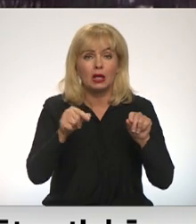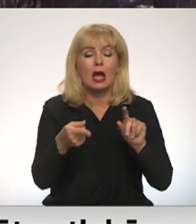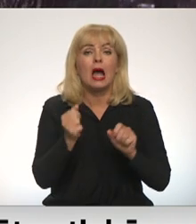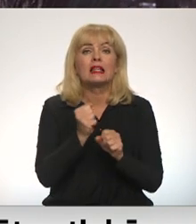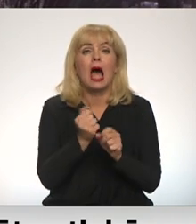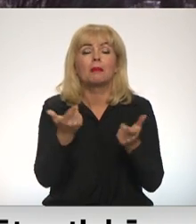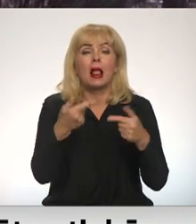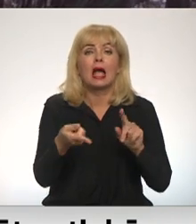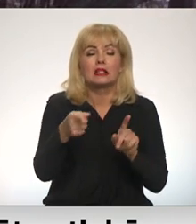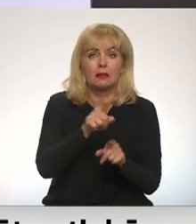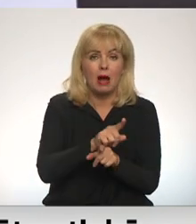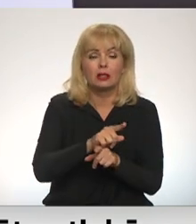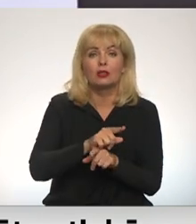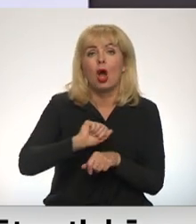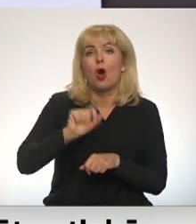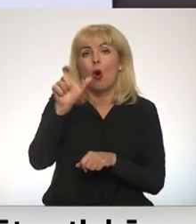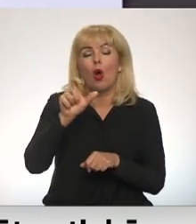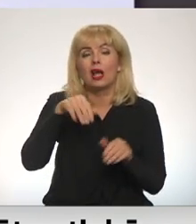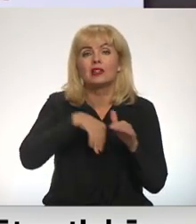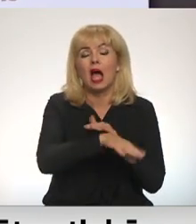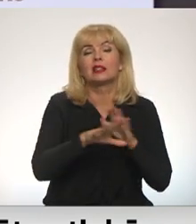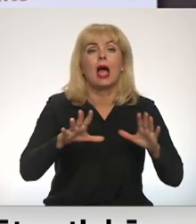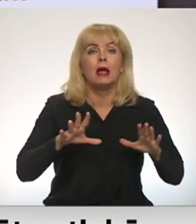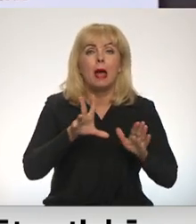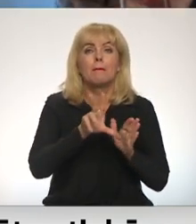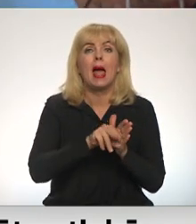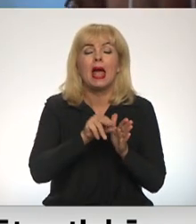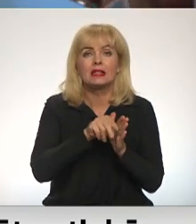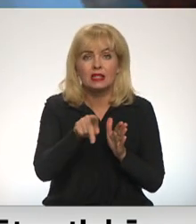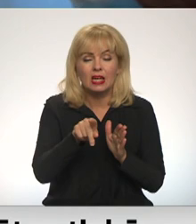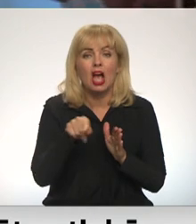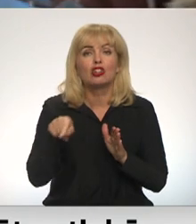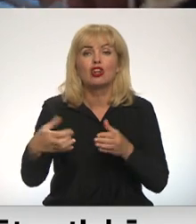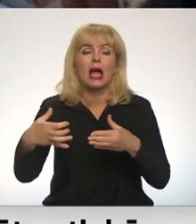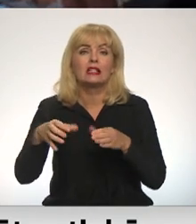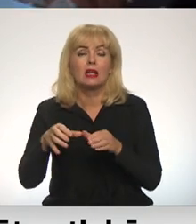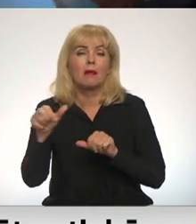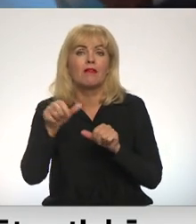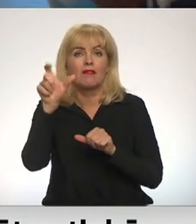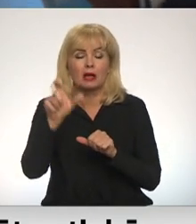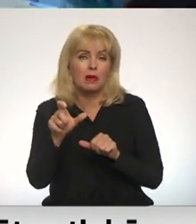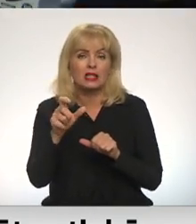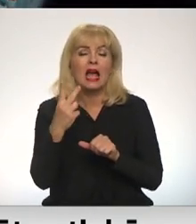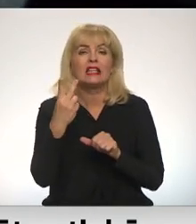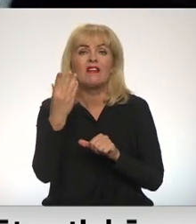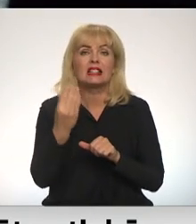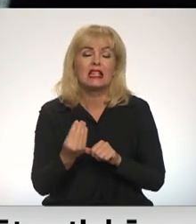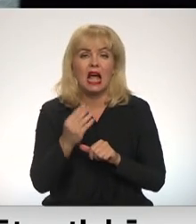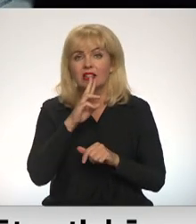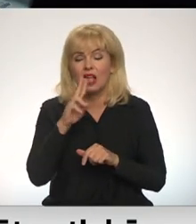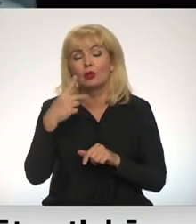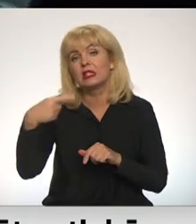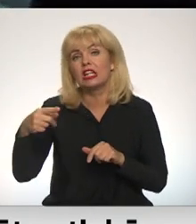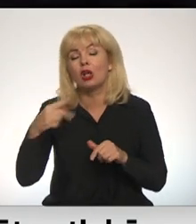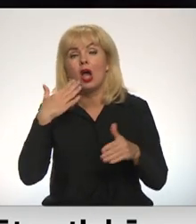laiks. Tā kā kolēģi aizgājusi pensijā, tagad šajā ciematā farmaceite strādā tikai 2 dienas nedēļā. Tikmēr citā Rēzeknes